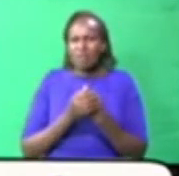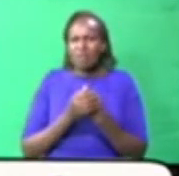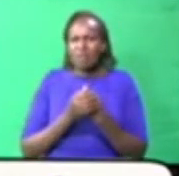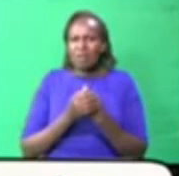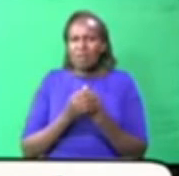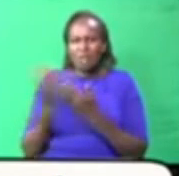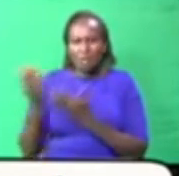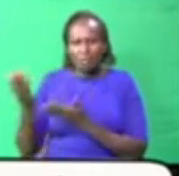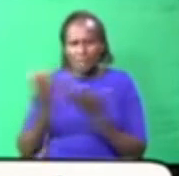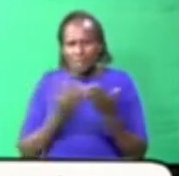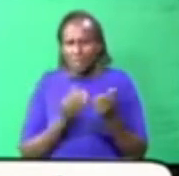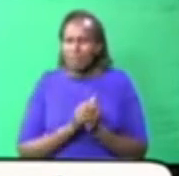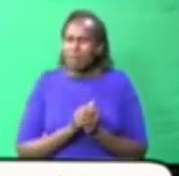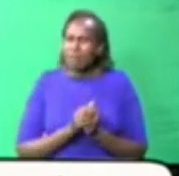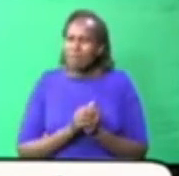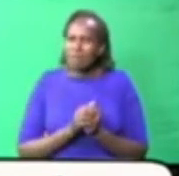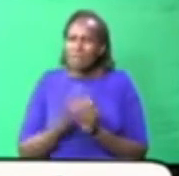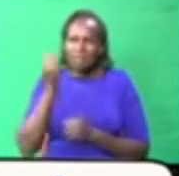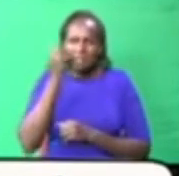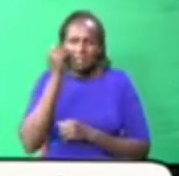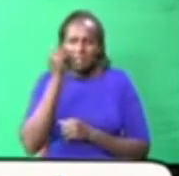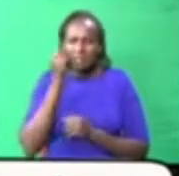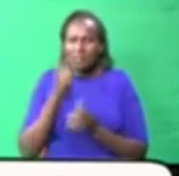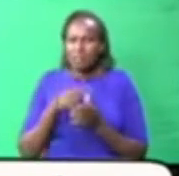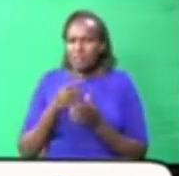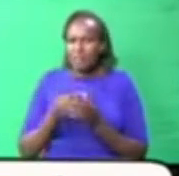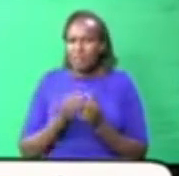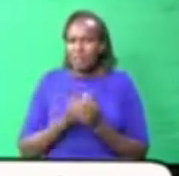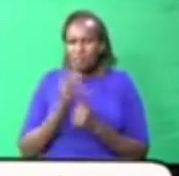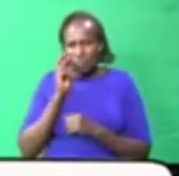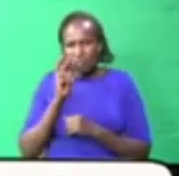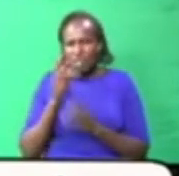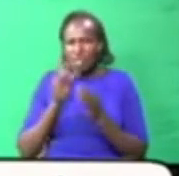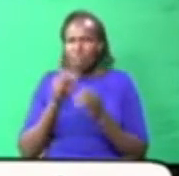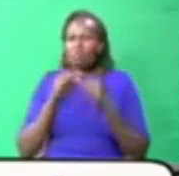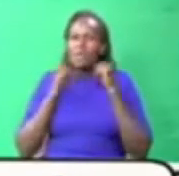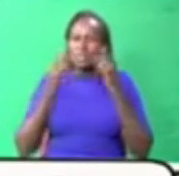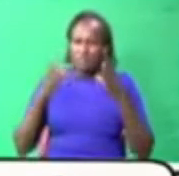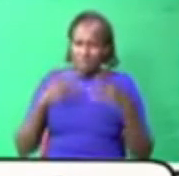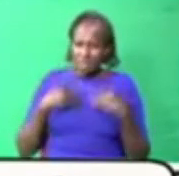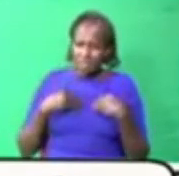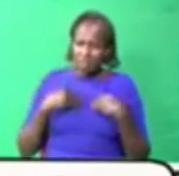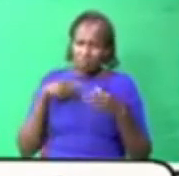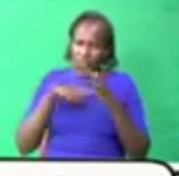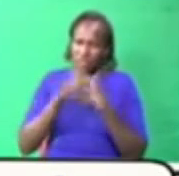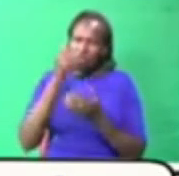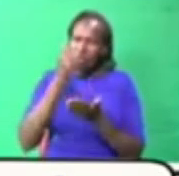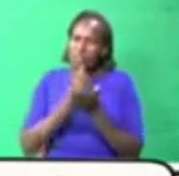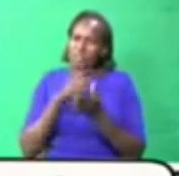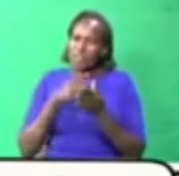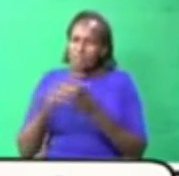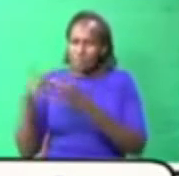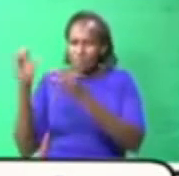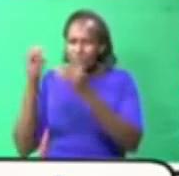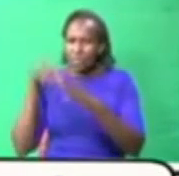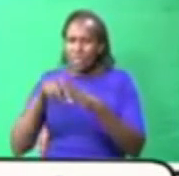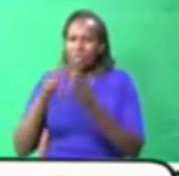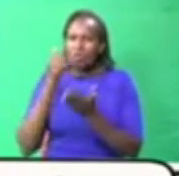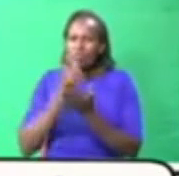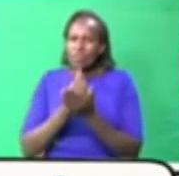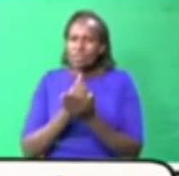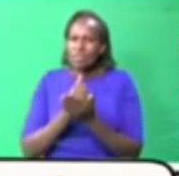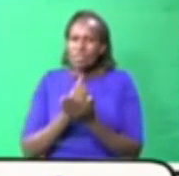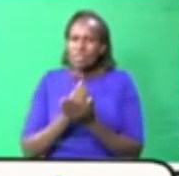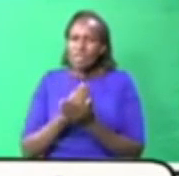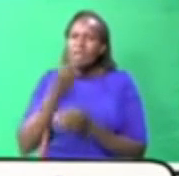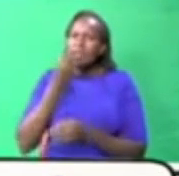akaletwa kasemekana ni mgonjwa, aende mbioni pastor tuone kama atakubali kuingia kwa ofisi. So akaletwa kwa ofisi, nikwambie mpendo,